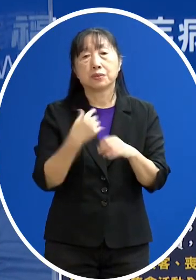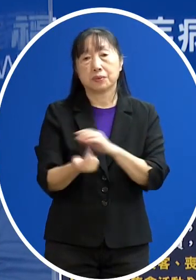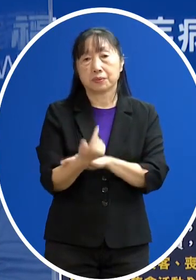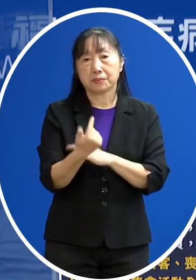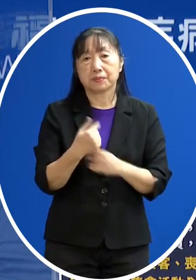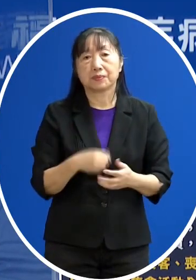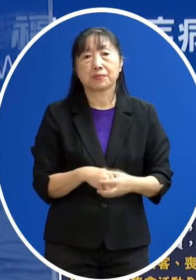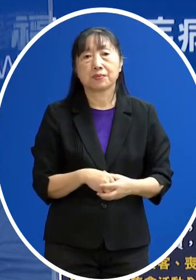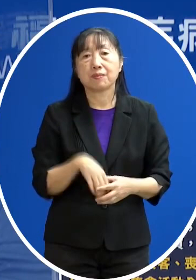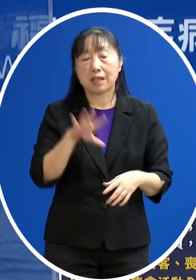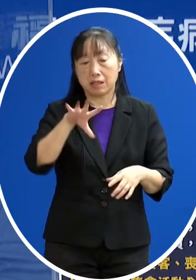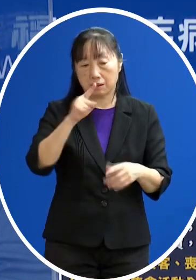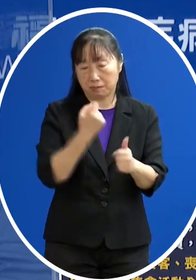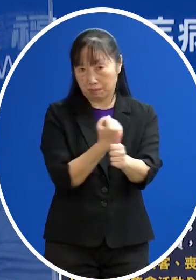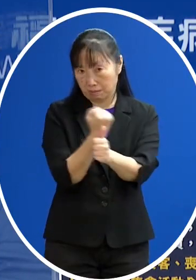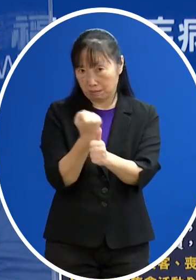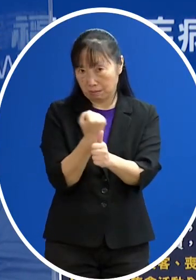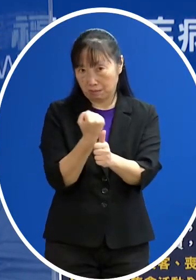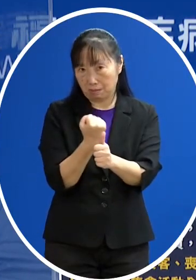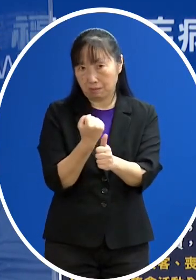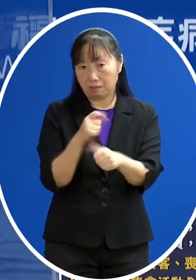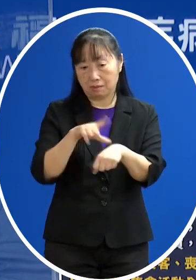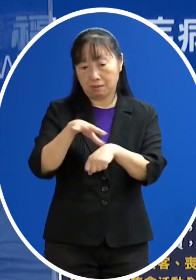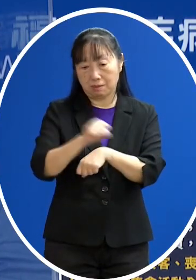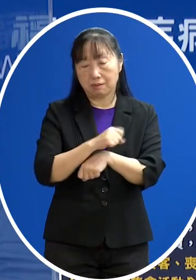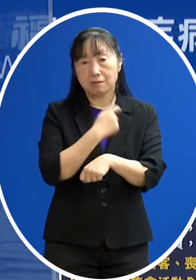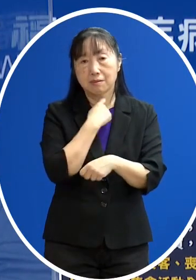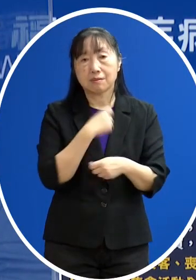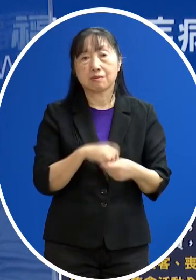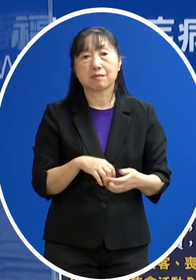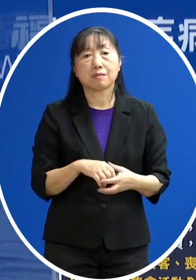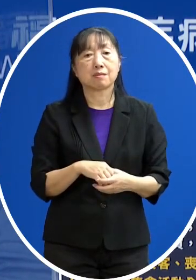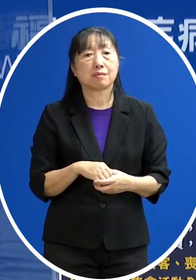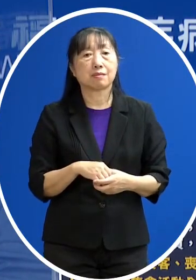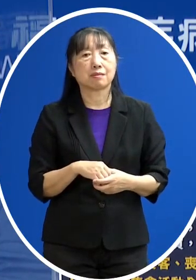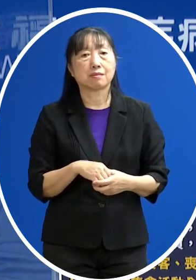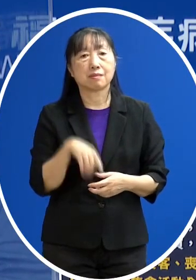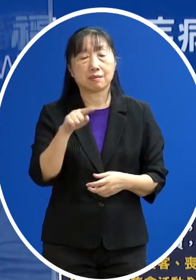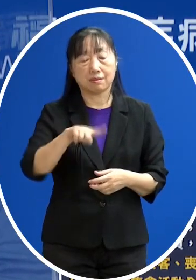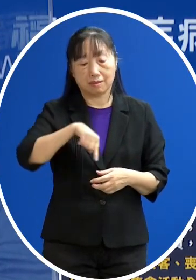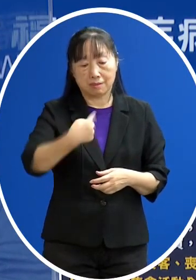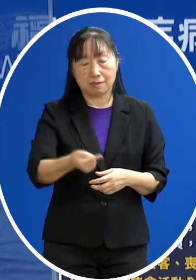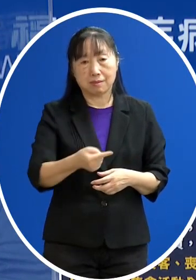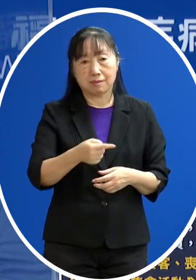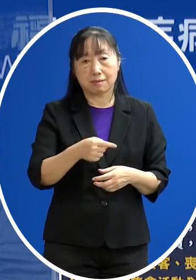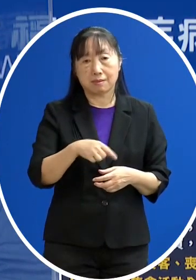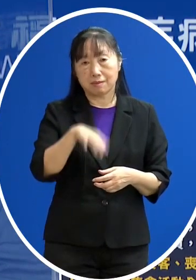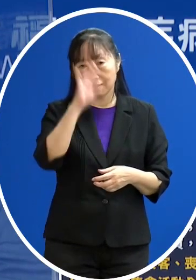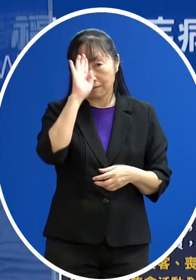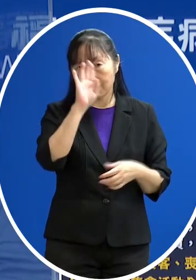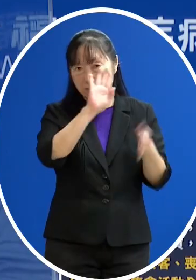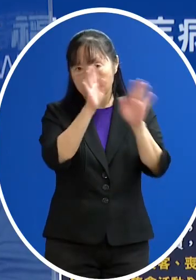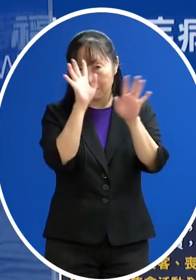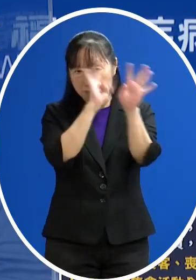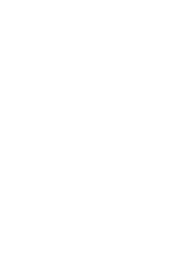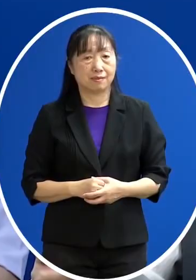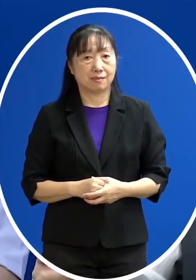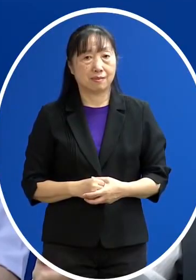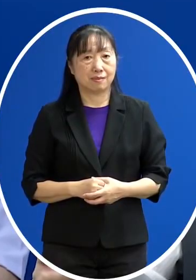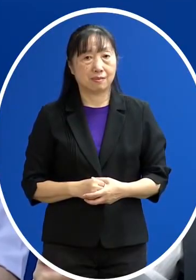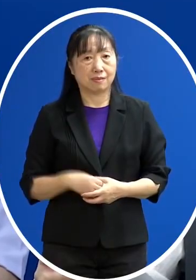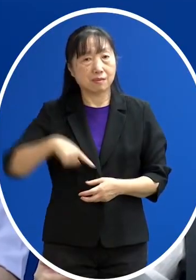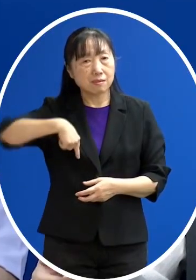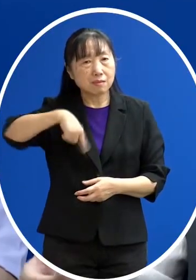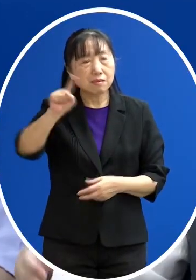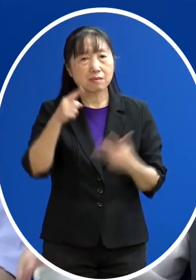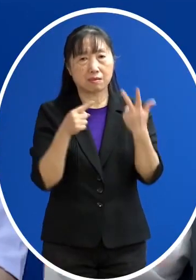希望先把它维持住，那然后争取时间，把下面在疫调的部分把它做得更快更好。 到